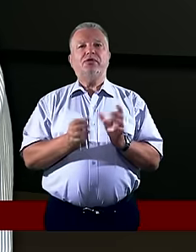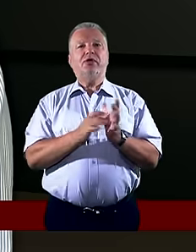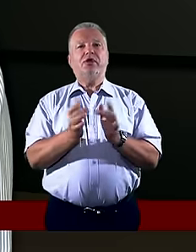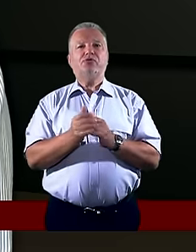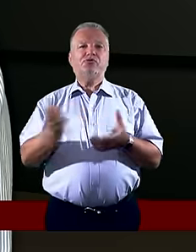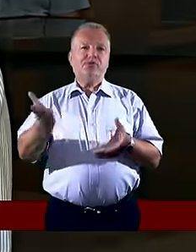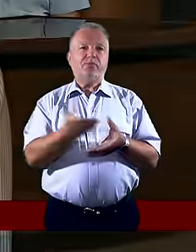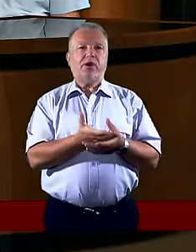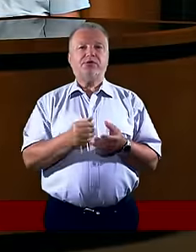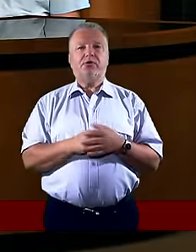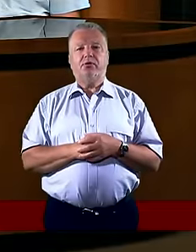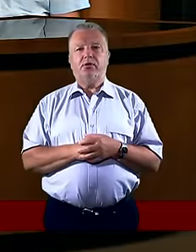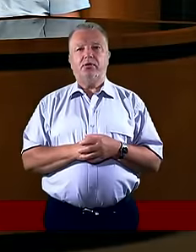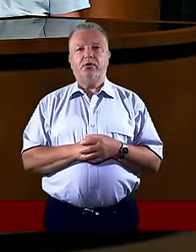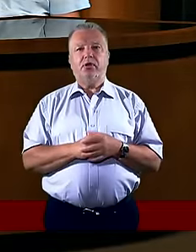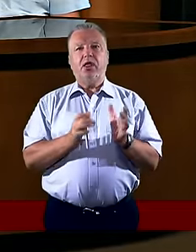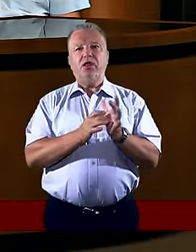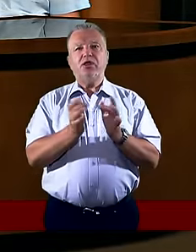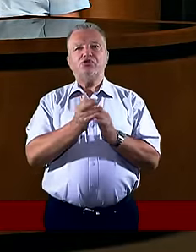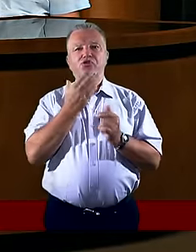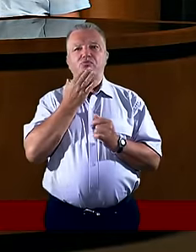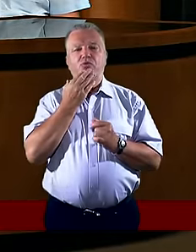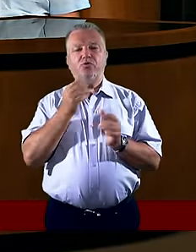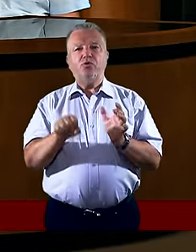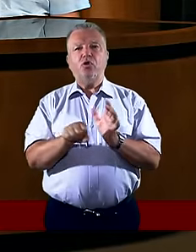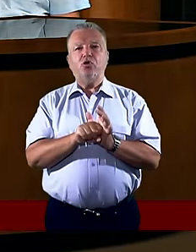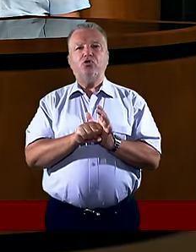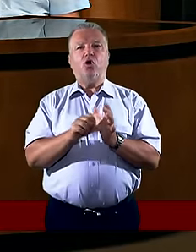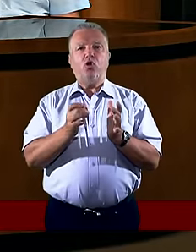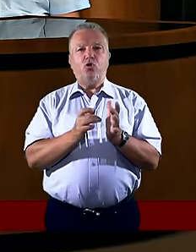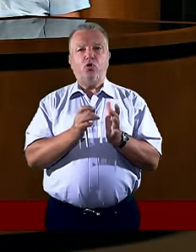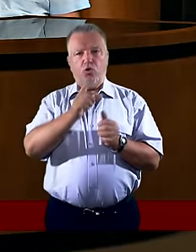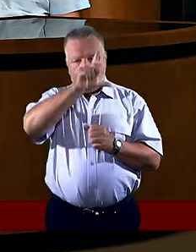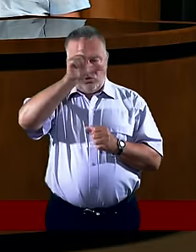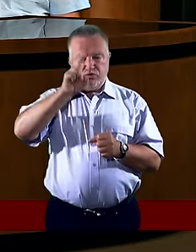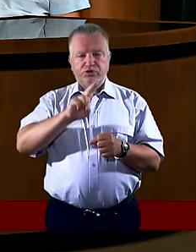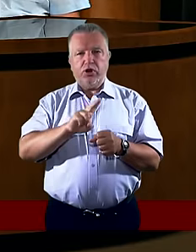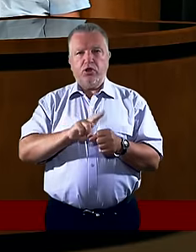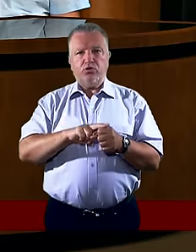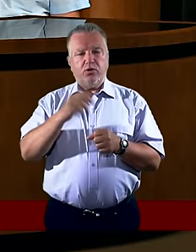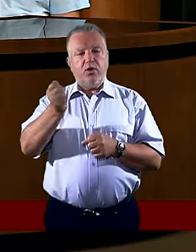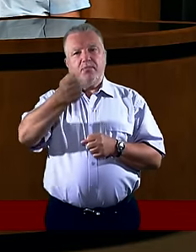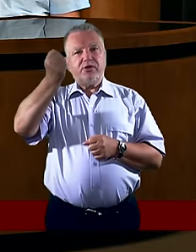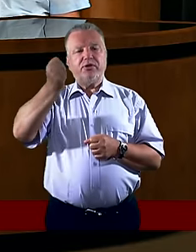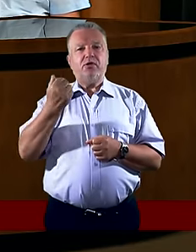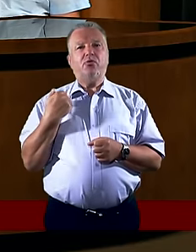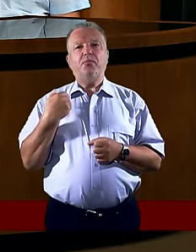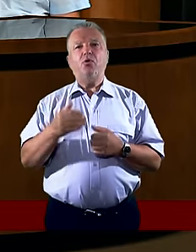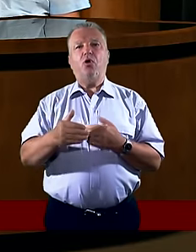zwracał z taką prośbą? Jezus mówił do ludzi, którym pasterstwo było bardzo